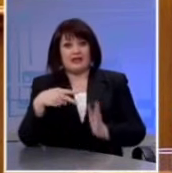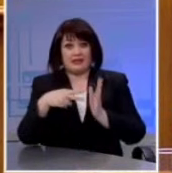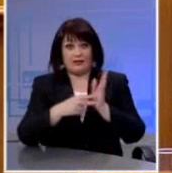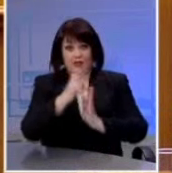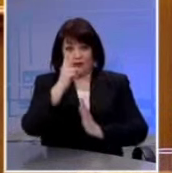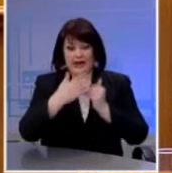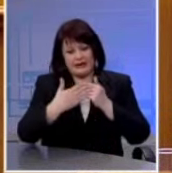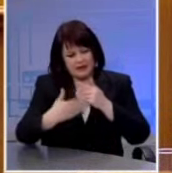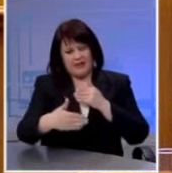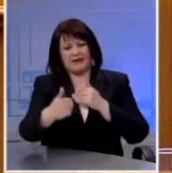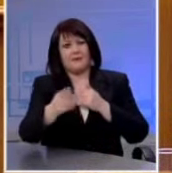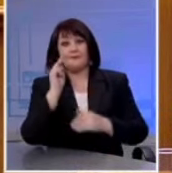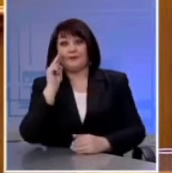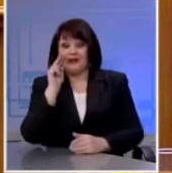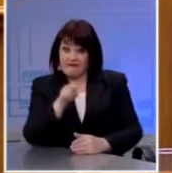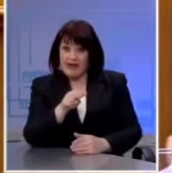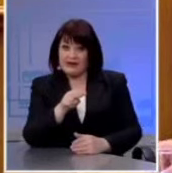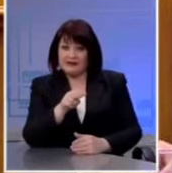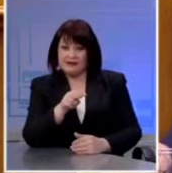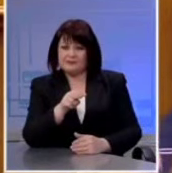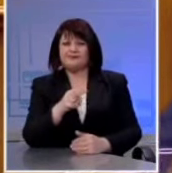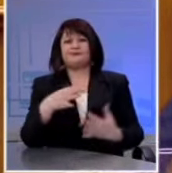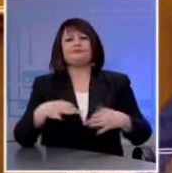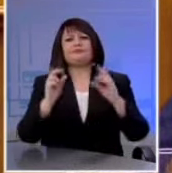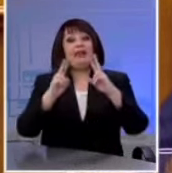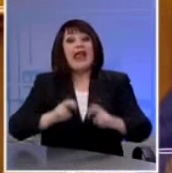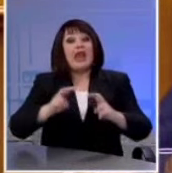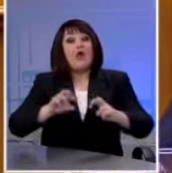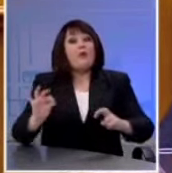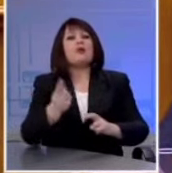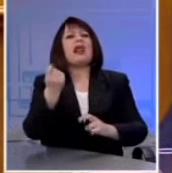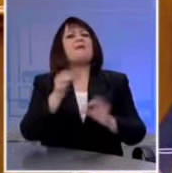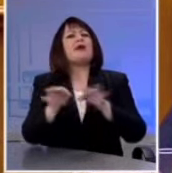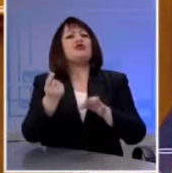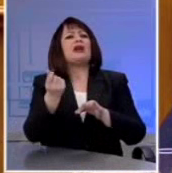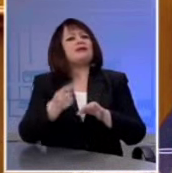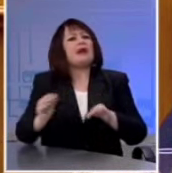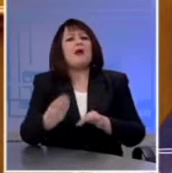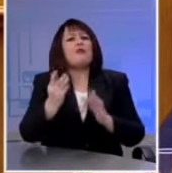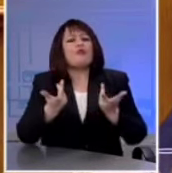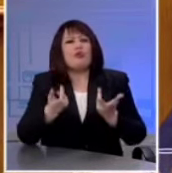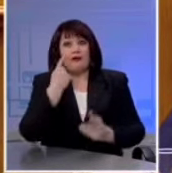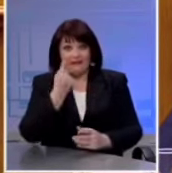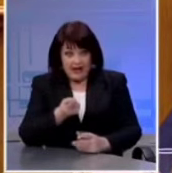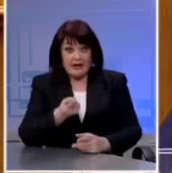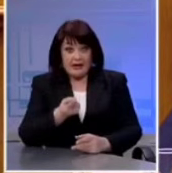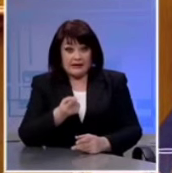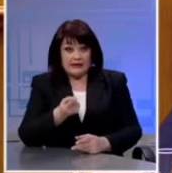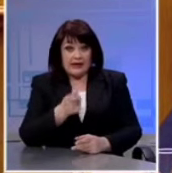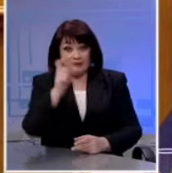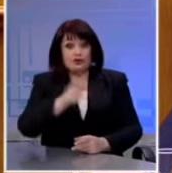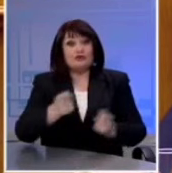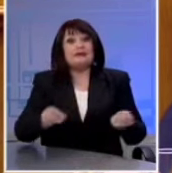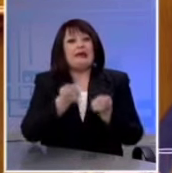2012 και μετά, όταν δηλαδή ξεκίνησε ο έλεγχος του πόθεν αίσχες του, φέρεται να προβαίνει σε ενέργειες